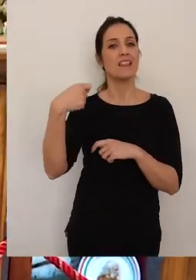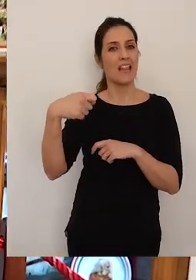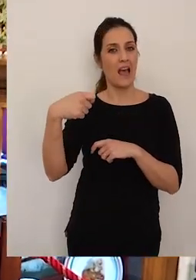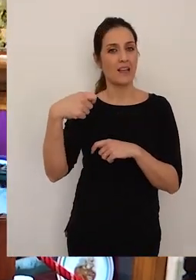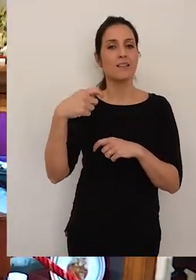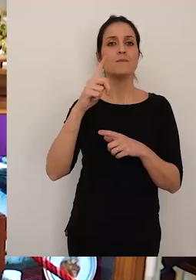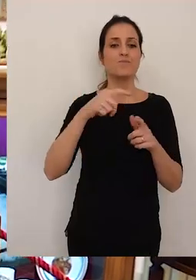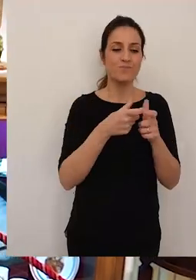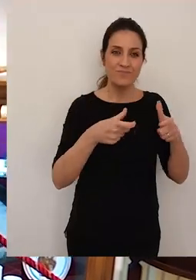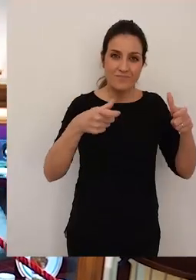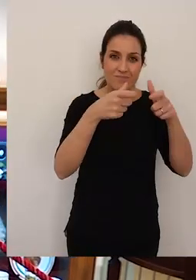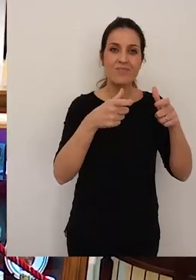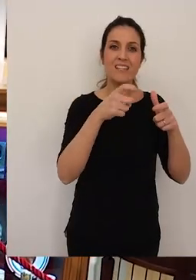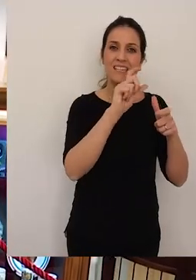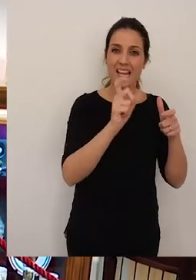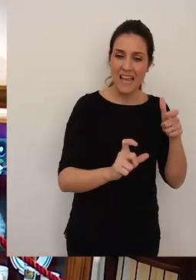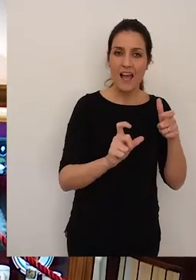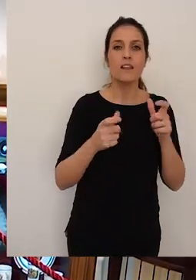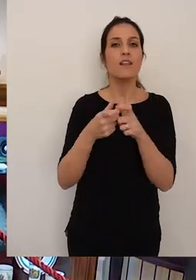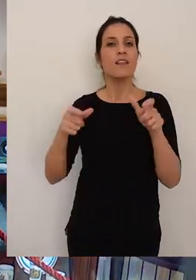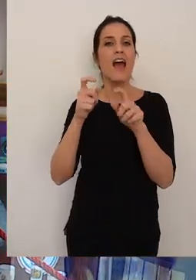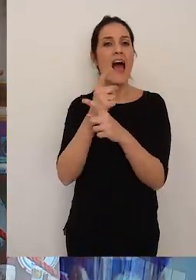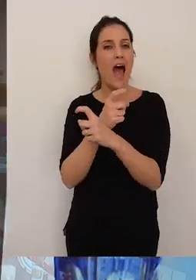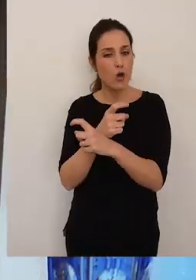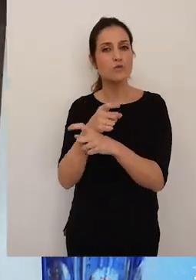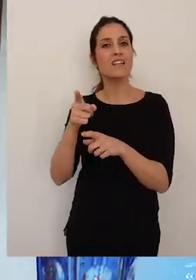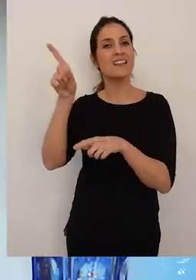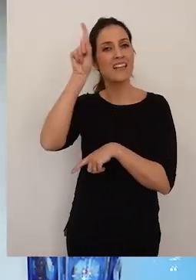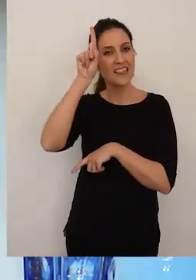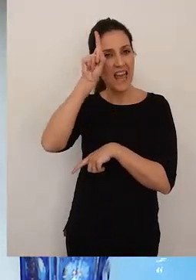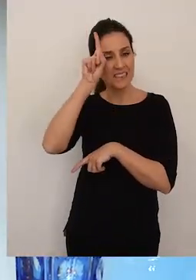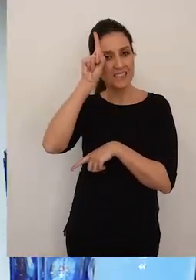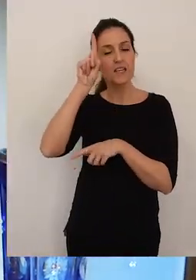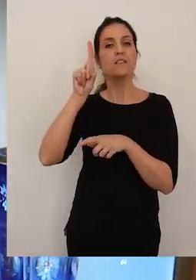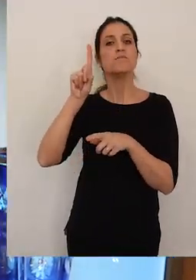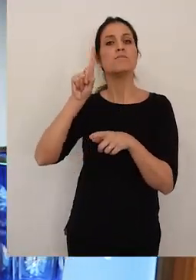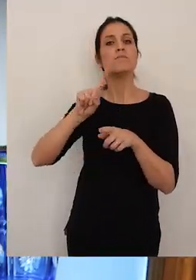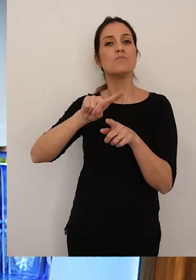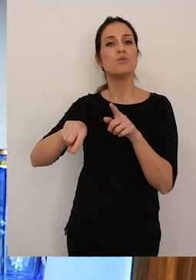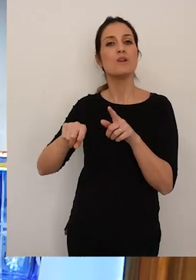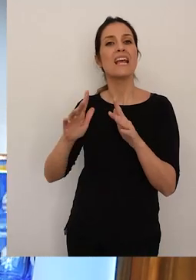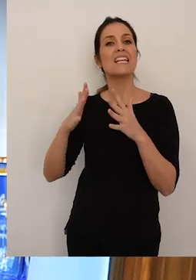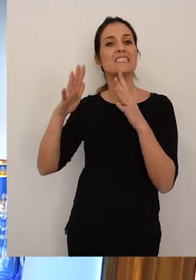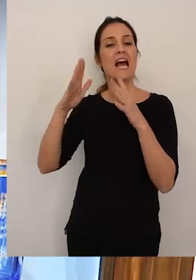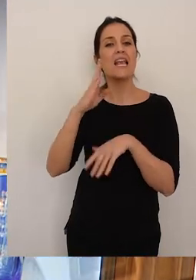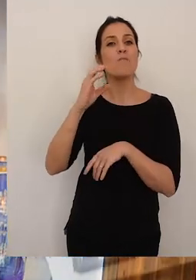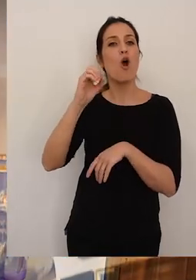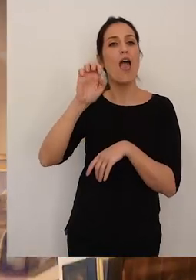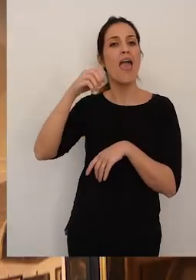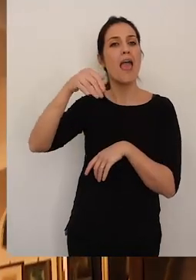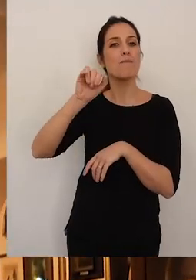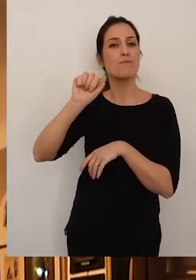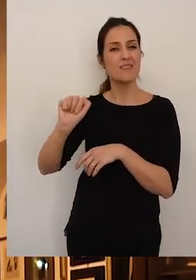E poi ancora ceramiche italiane, porcellane austriache e tedesche e una magnifica raccolta di cristalli di Boemia finemente decorati in